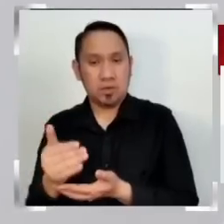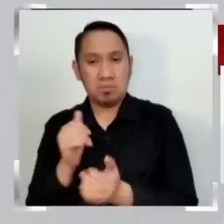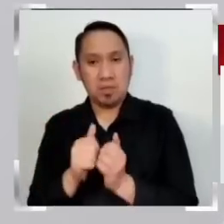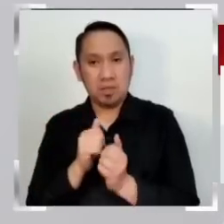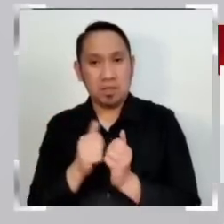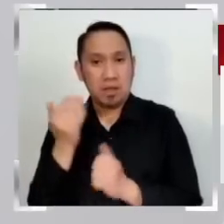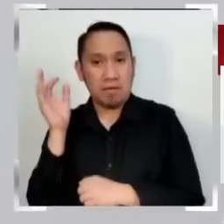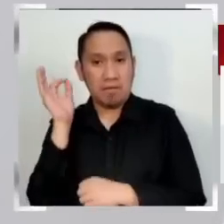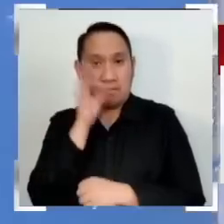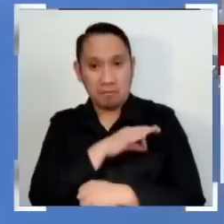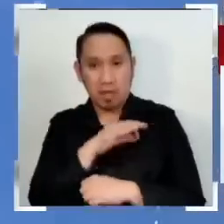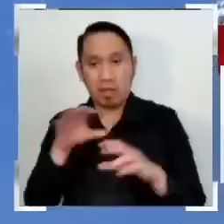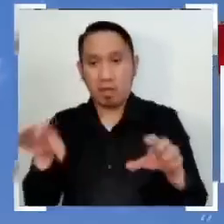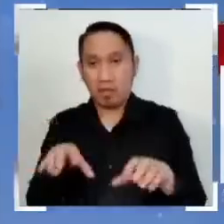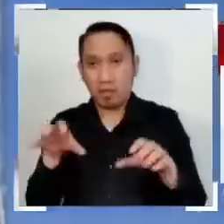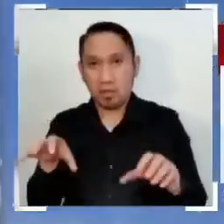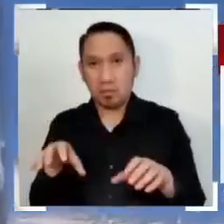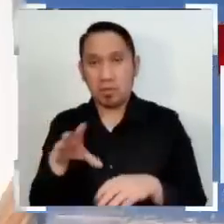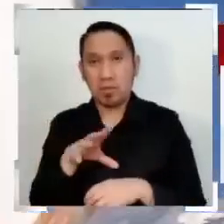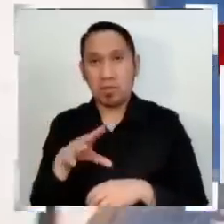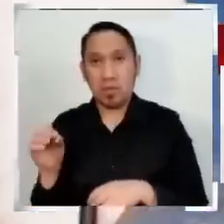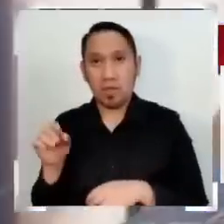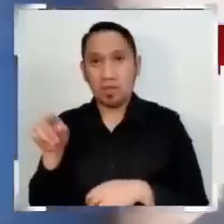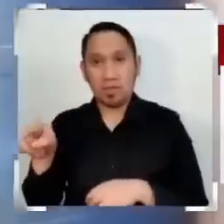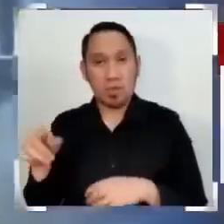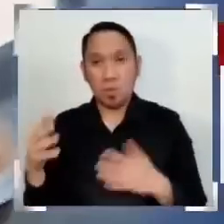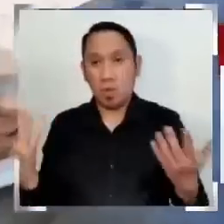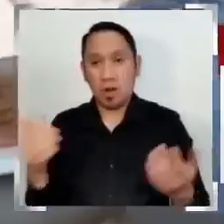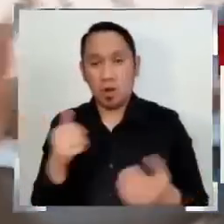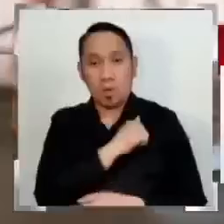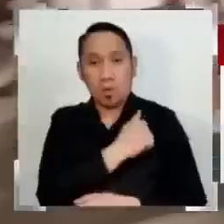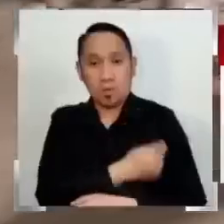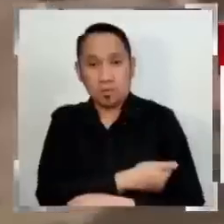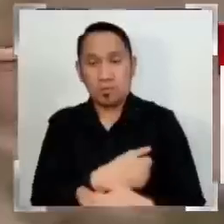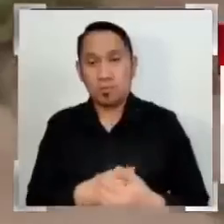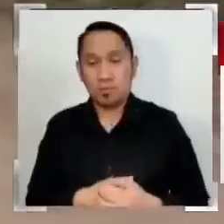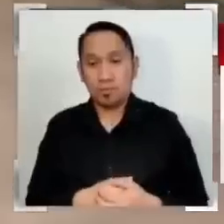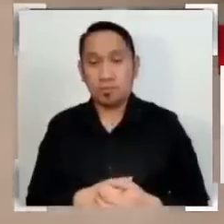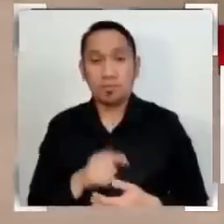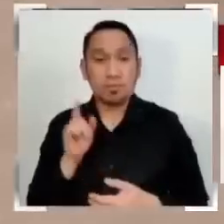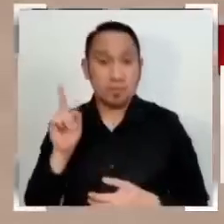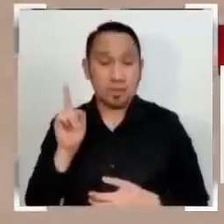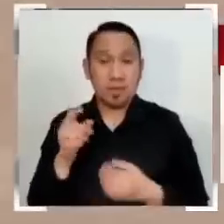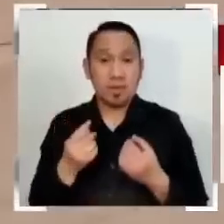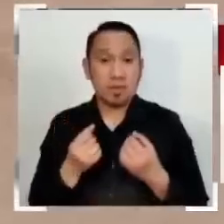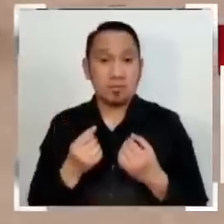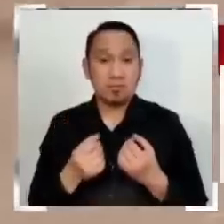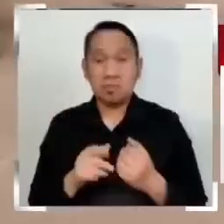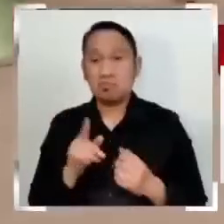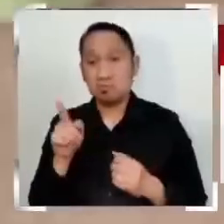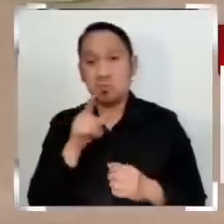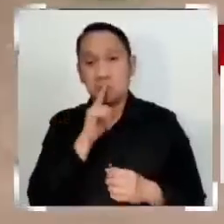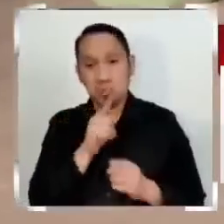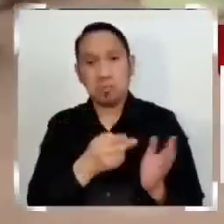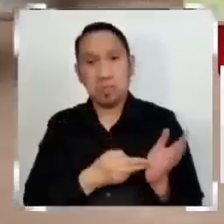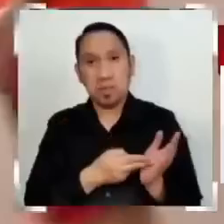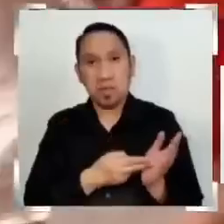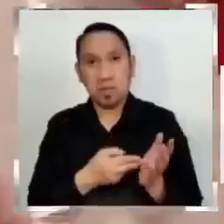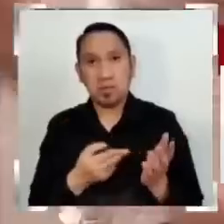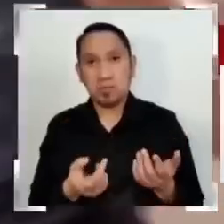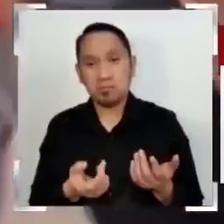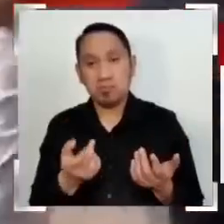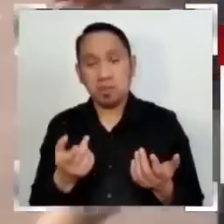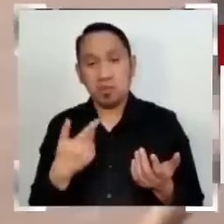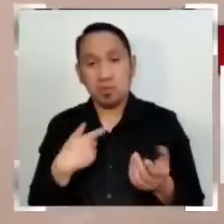office na hindi naman sila authorized. Hindi tinanggi ni Castellano at kanyang live-in na nagbebenta nga sila ng tapa. Pero nang tanungin